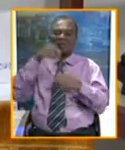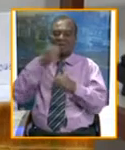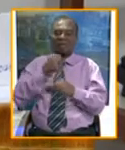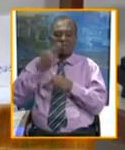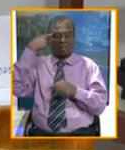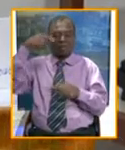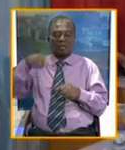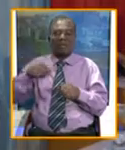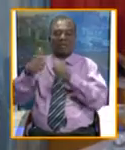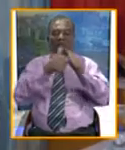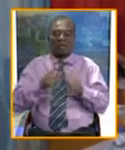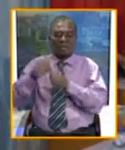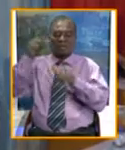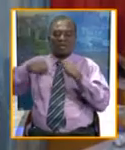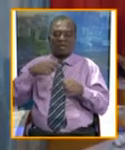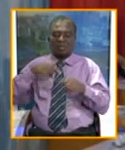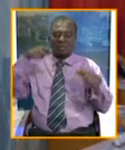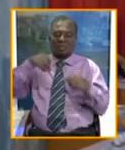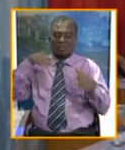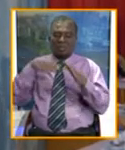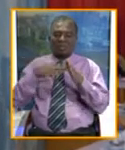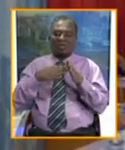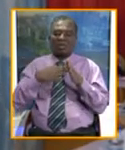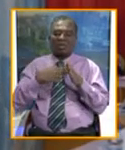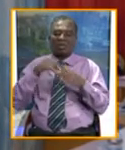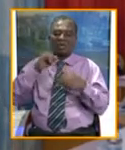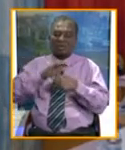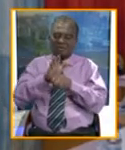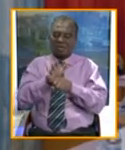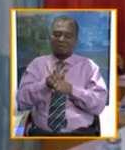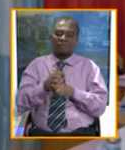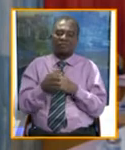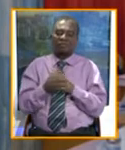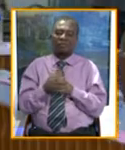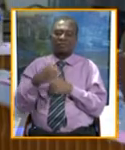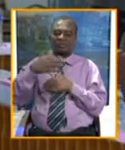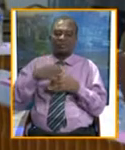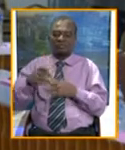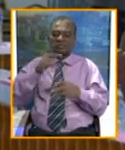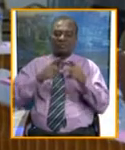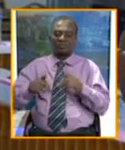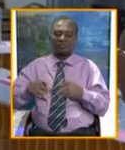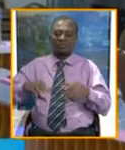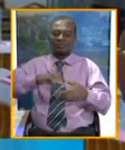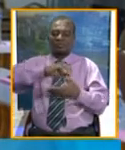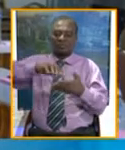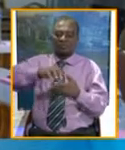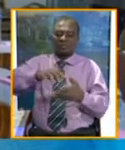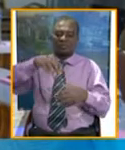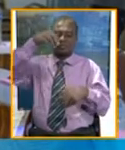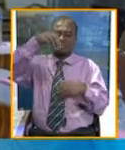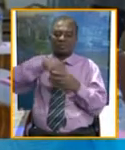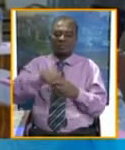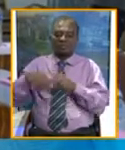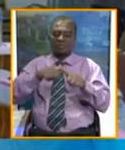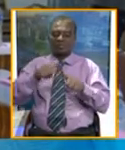afin qu'ensemble, ils puissent donc lutter efficacement contre la COVID auprès des communautés. Associer le district dans